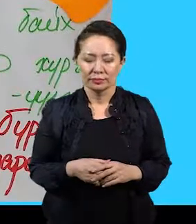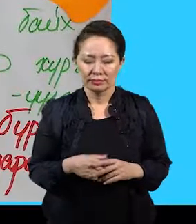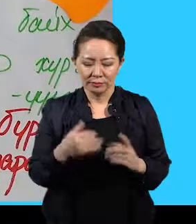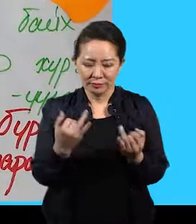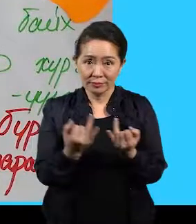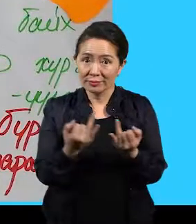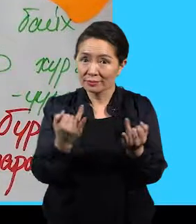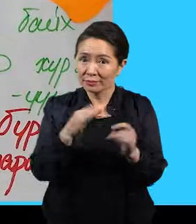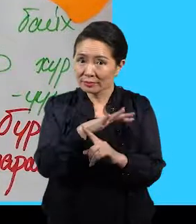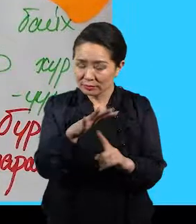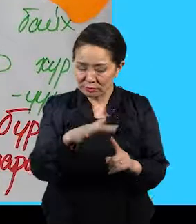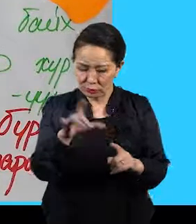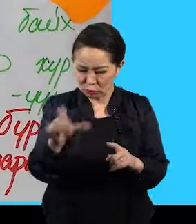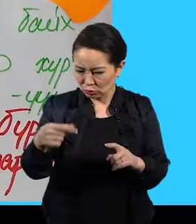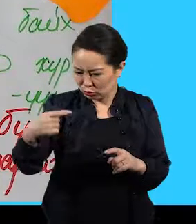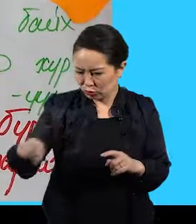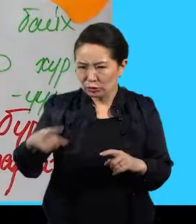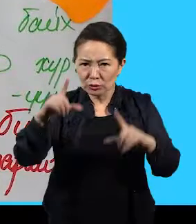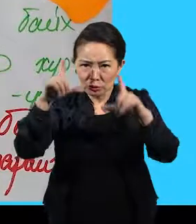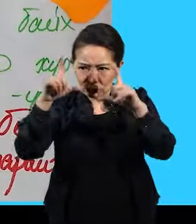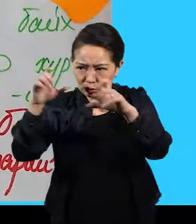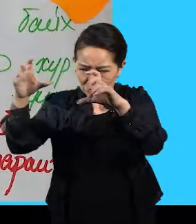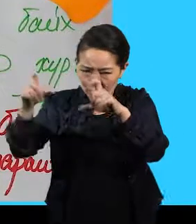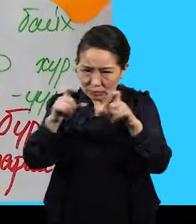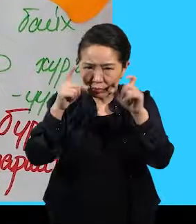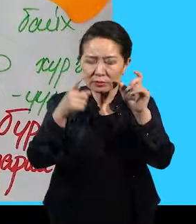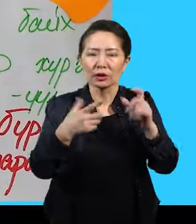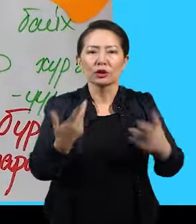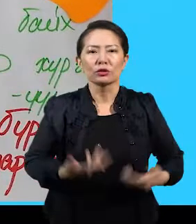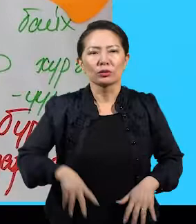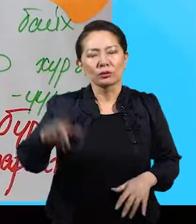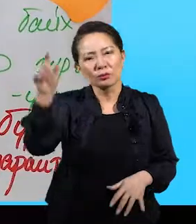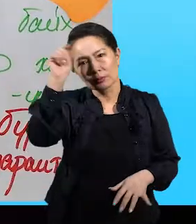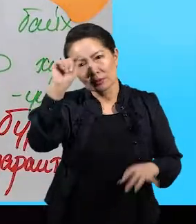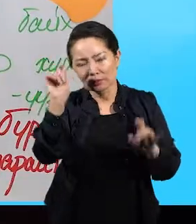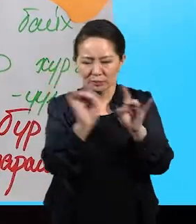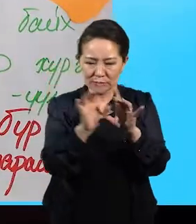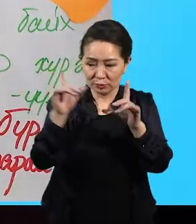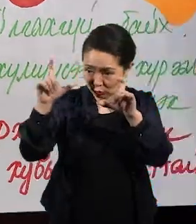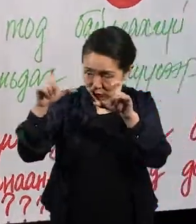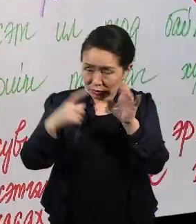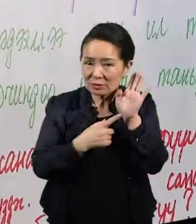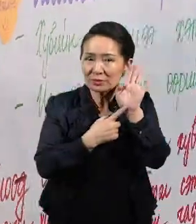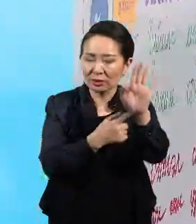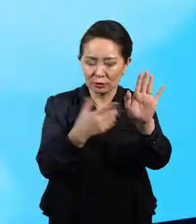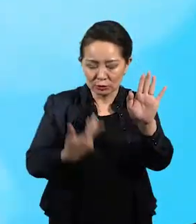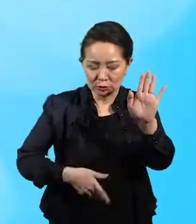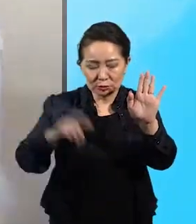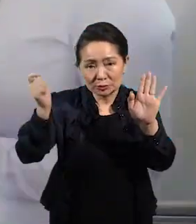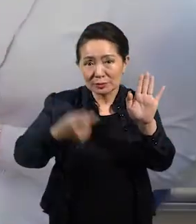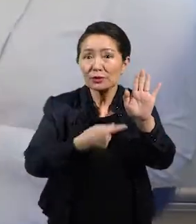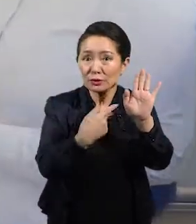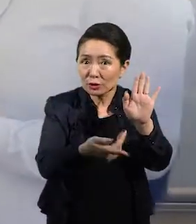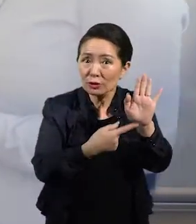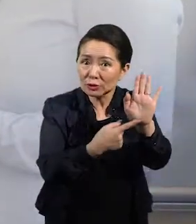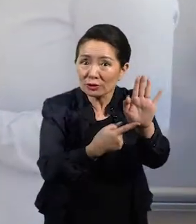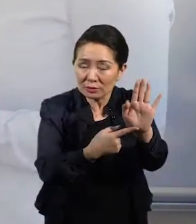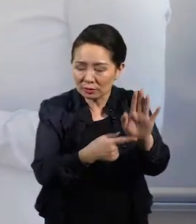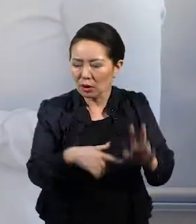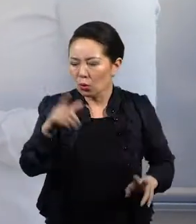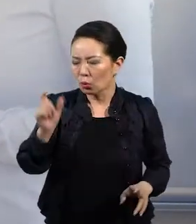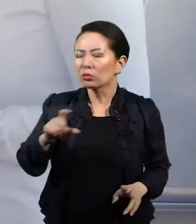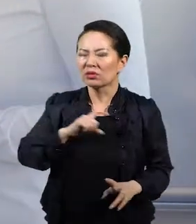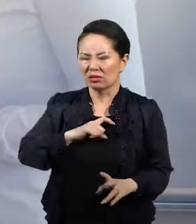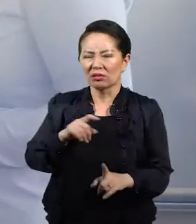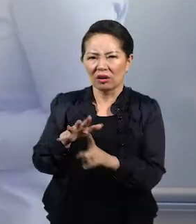Захин орчинд болохоор бусдын нөгөө зургийг одоо ингээл аваад тэгээ төрсөн өдрөөр болохоор тэр зургийг тавиал төрсөн өдрийн минь зургийг гэж нь болохоор хүний эрхэнд